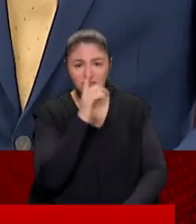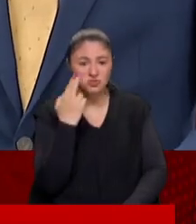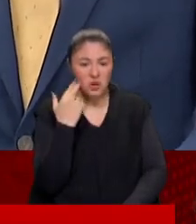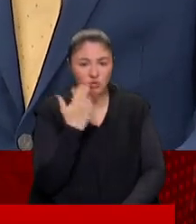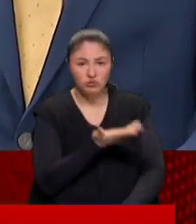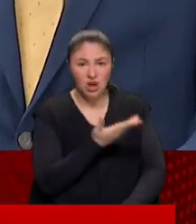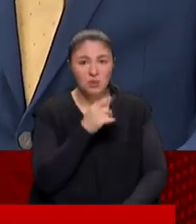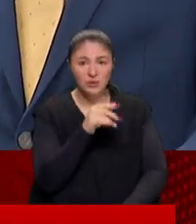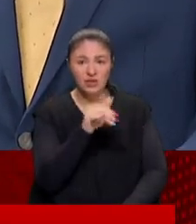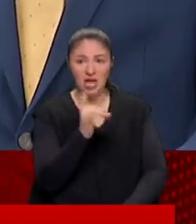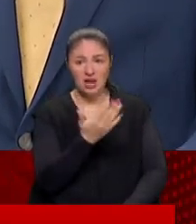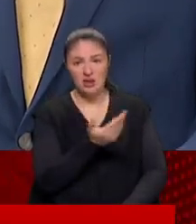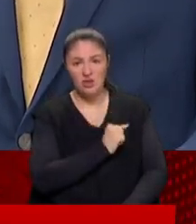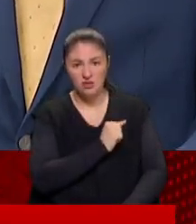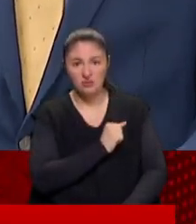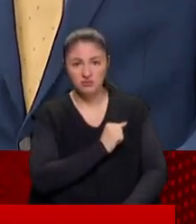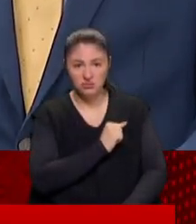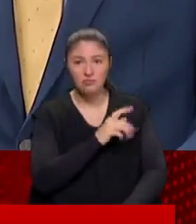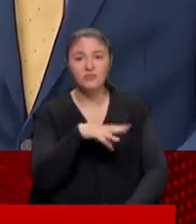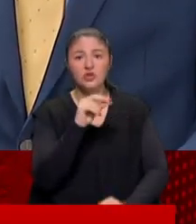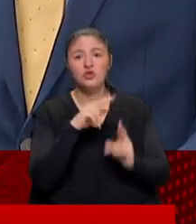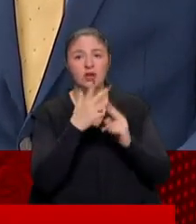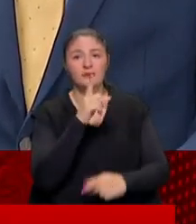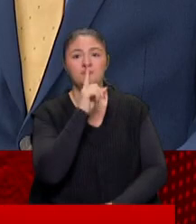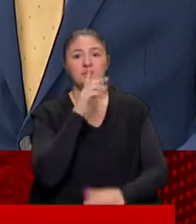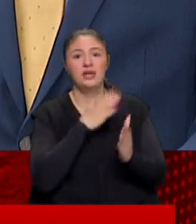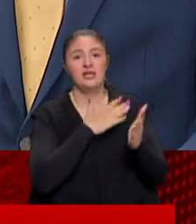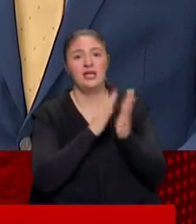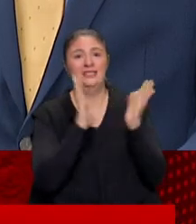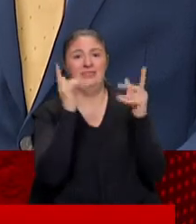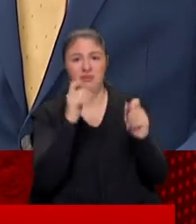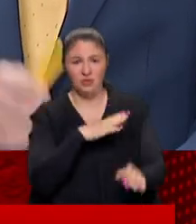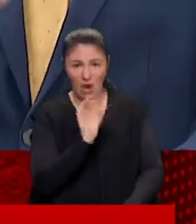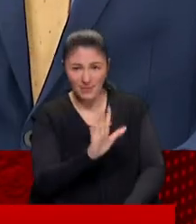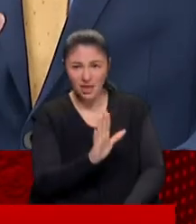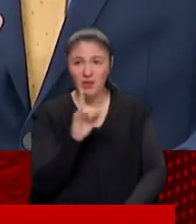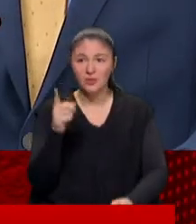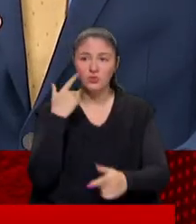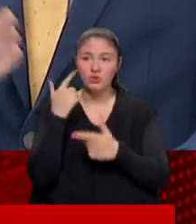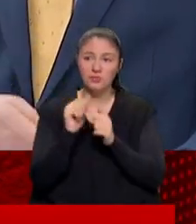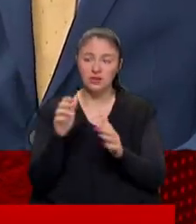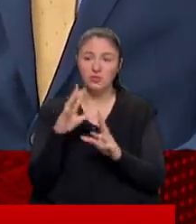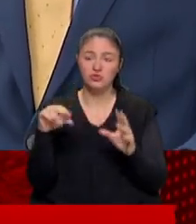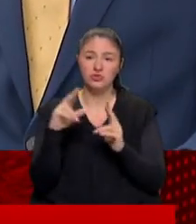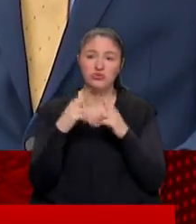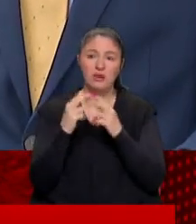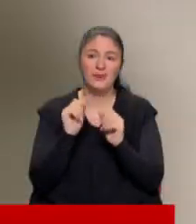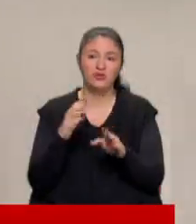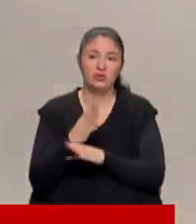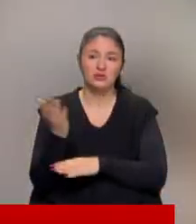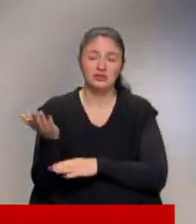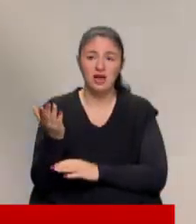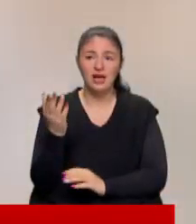siviller. Burada gelmişler, eğleniyorlar. Ve bütün dünyanın da kendilerini alkışlamasını istiyorlar, öyle mi? Bu görüntüleri de paylaşıyorlar, yani tüm dünyayla paylaşıyorlar